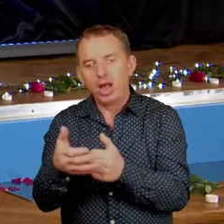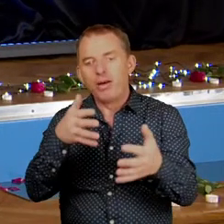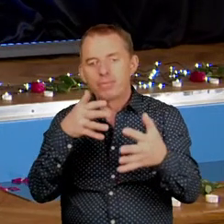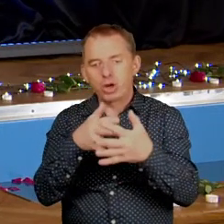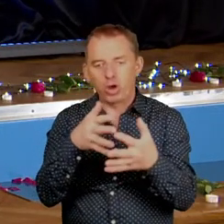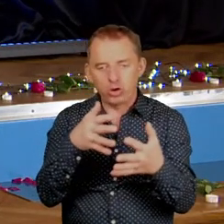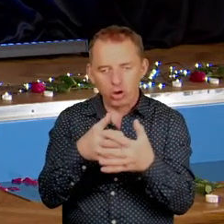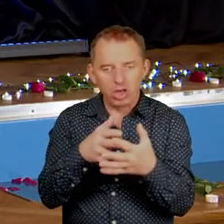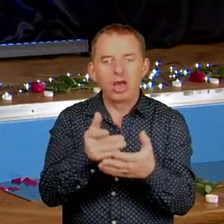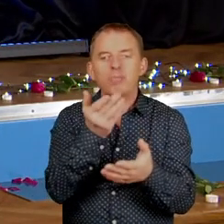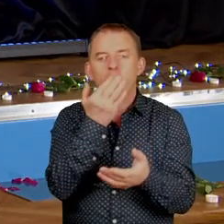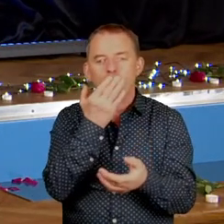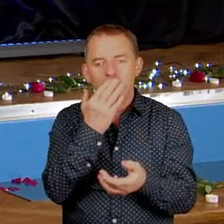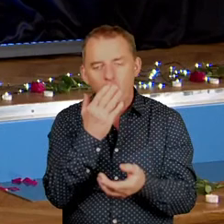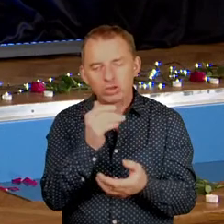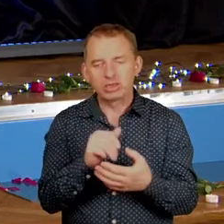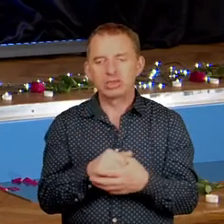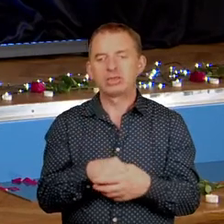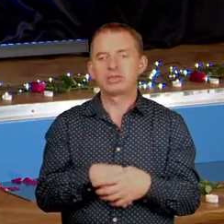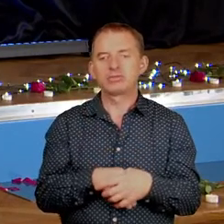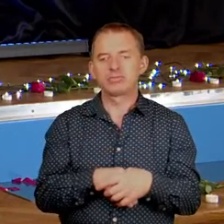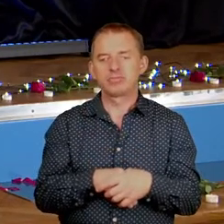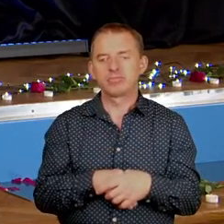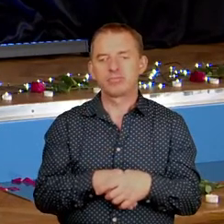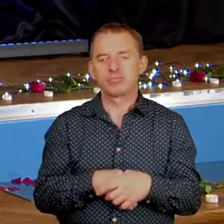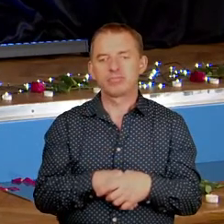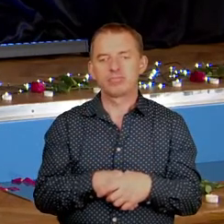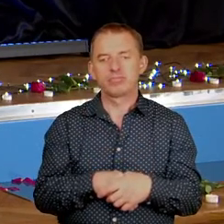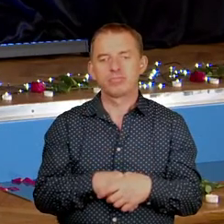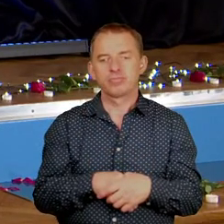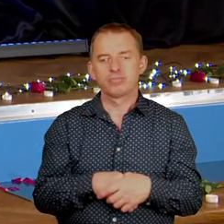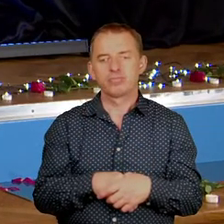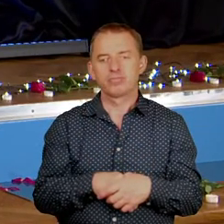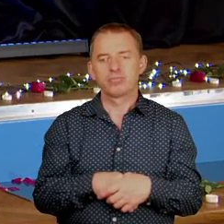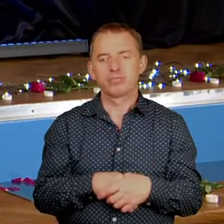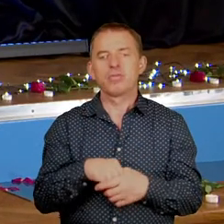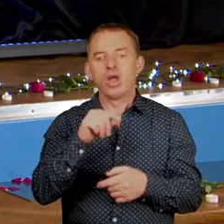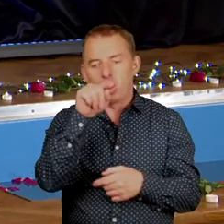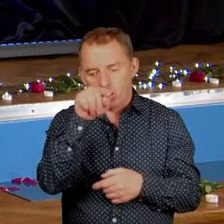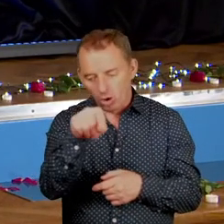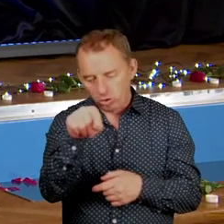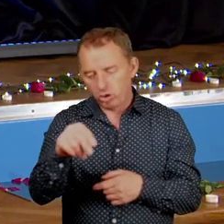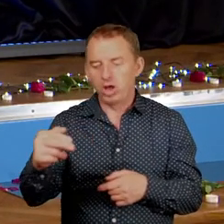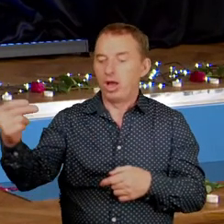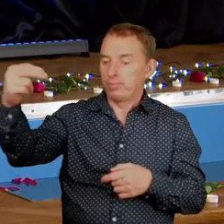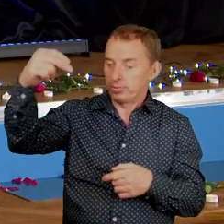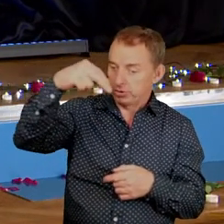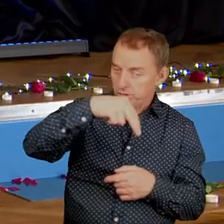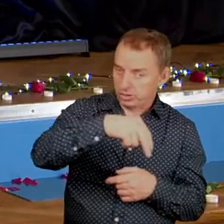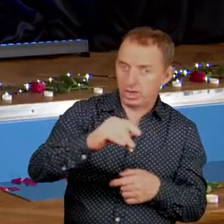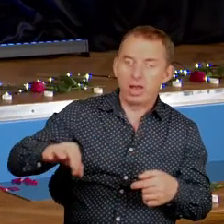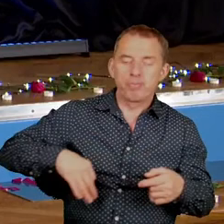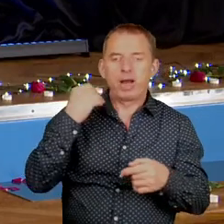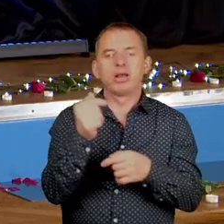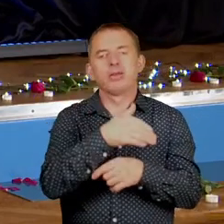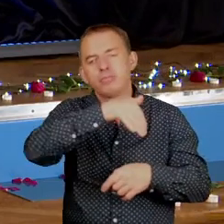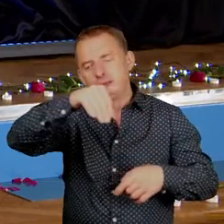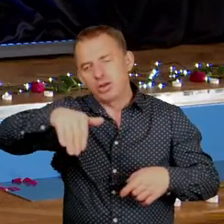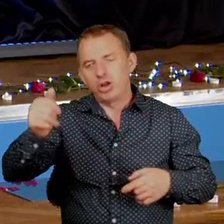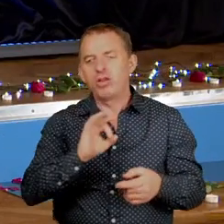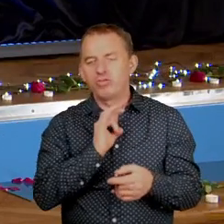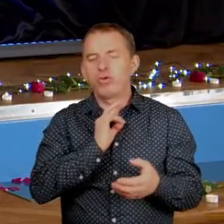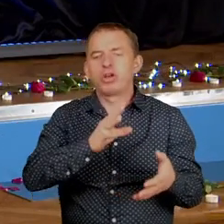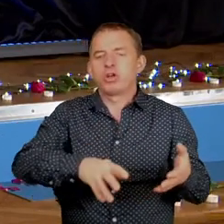prorokował, mówiąc: Behold, the Lord comes with 10,000 of his saints. Oto przyszedł Pan z miriadami swoich świętych. The